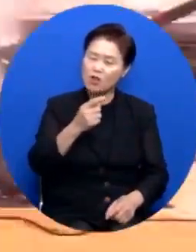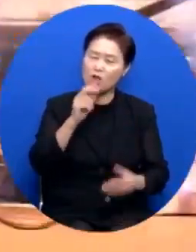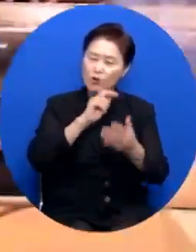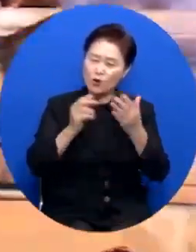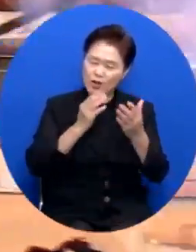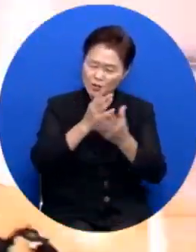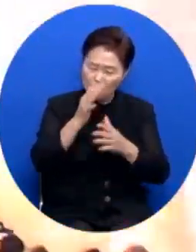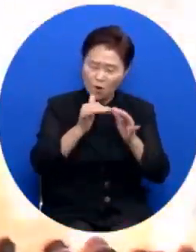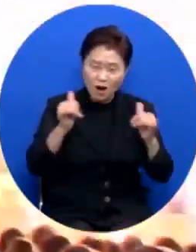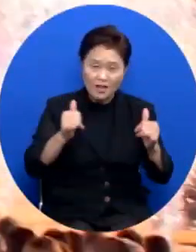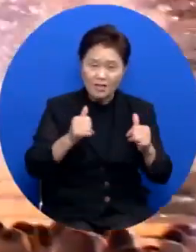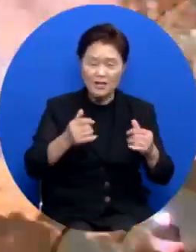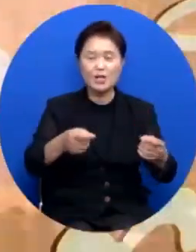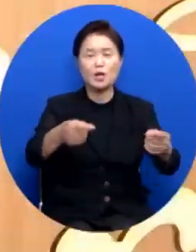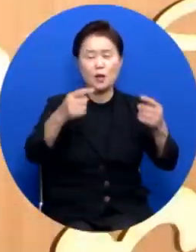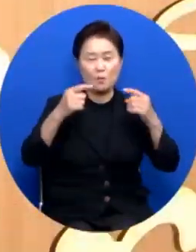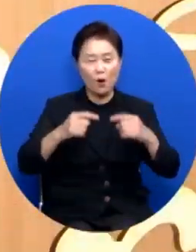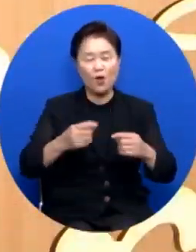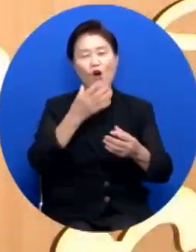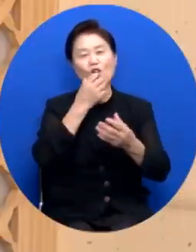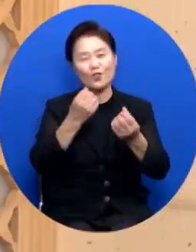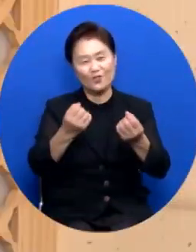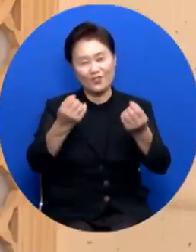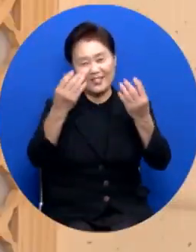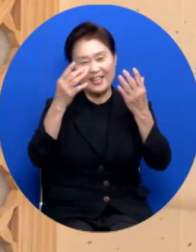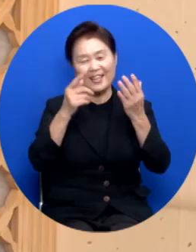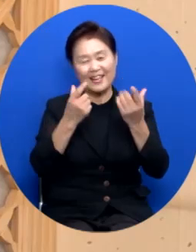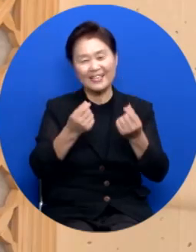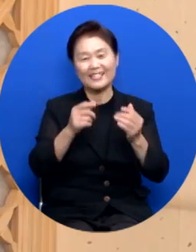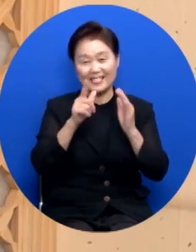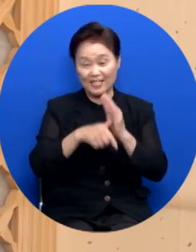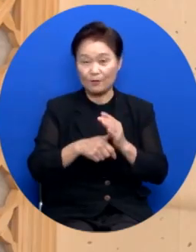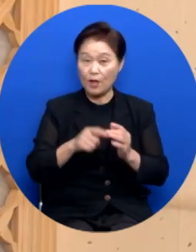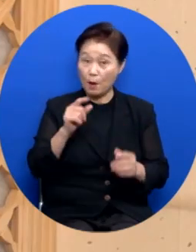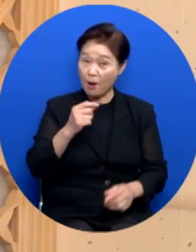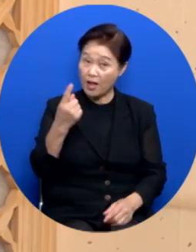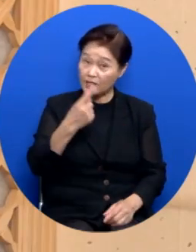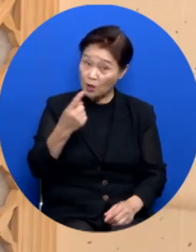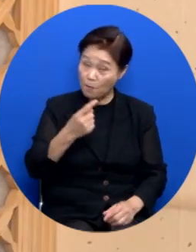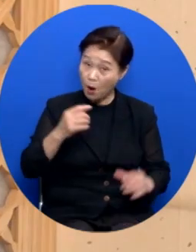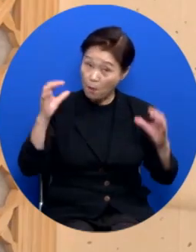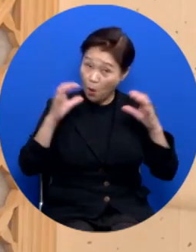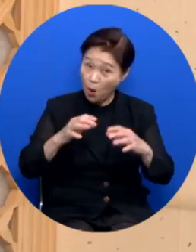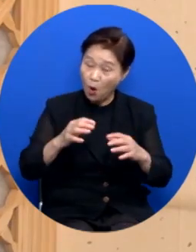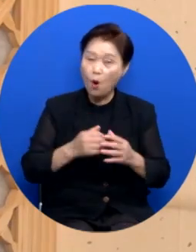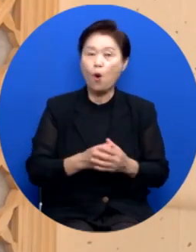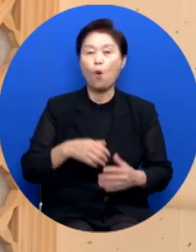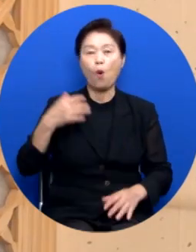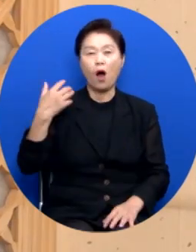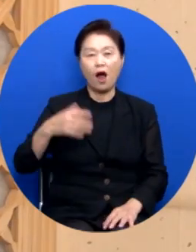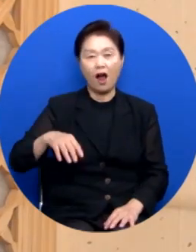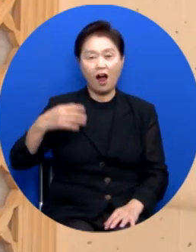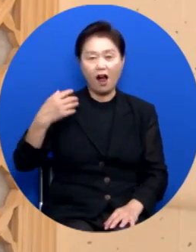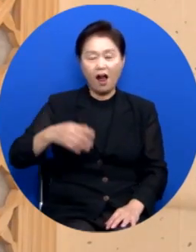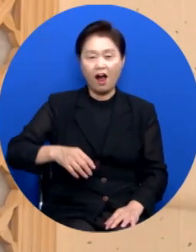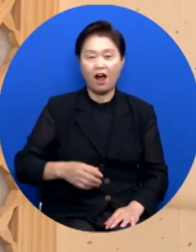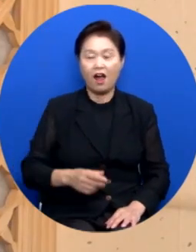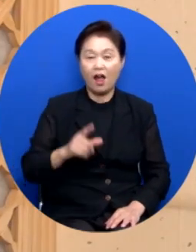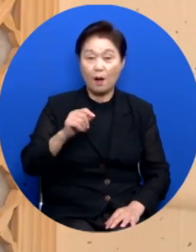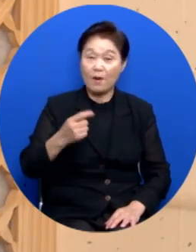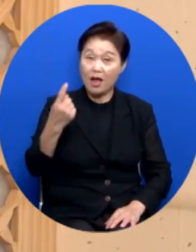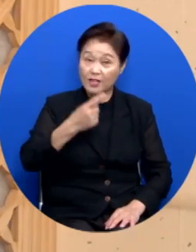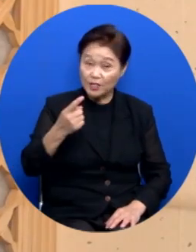같이 축제같이 이렇게 했던 시간이었습니다 천명이라고 하셨죠 천명의 싱어들이 참여한